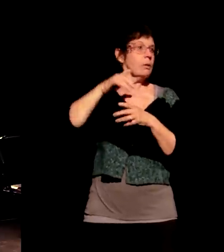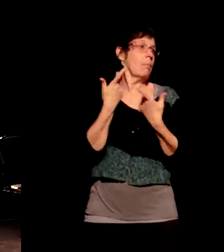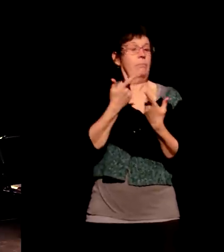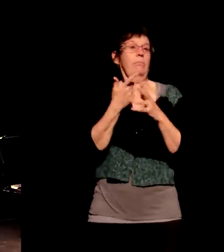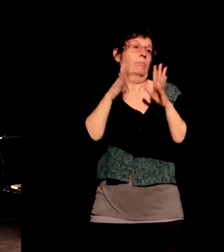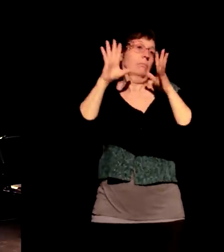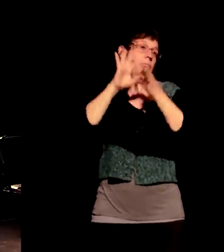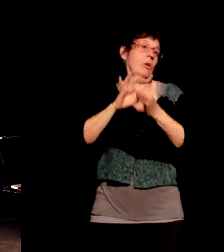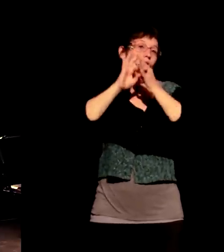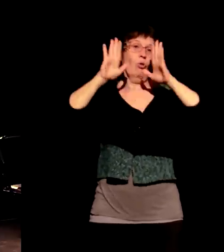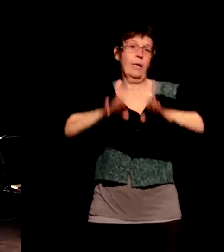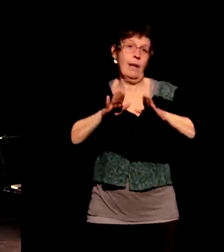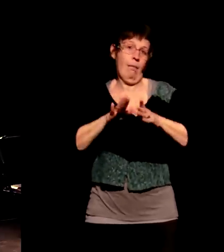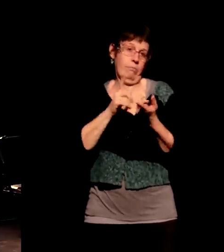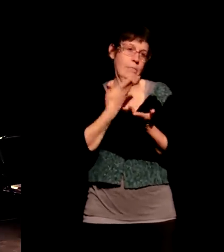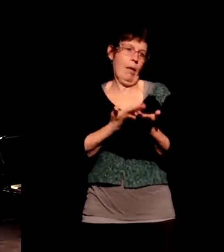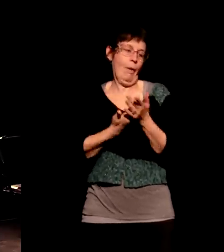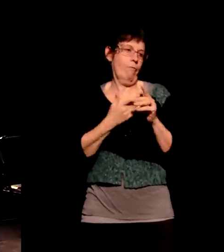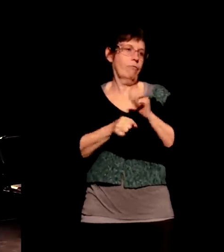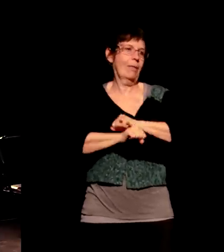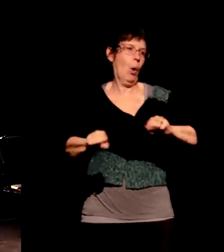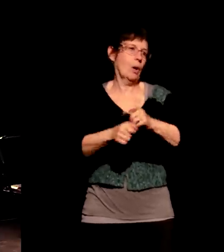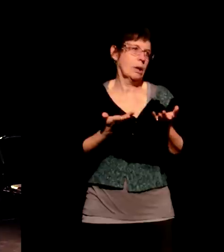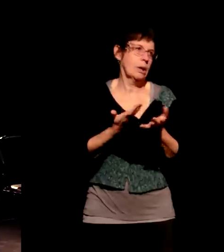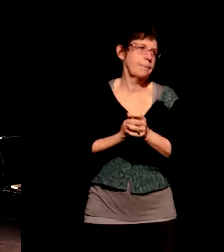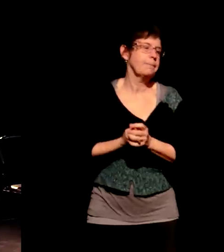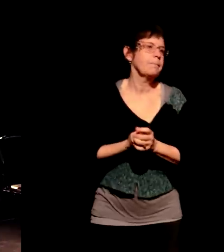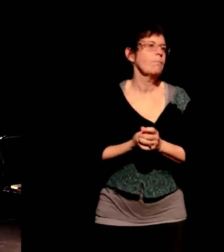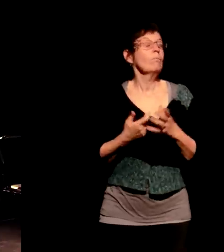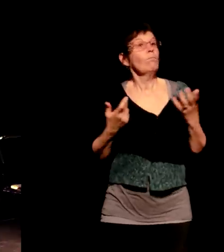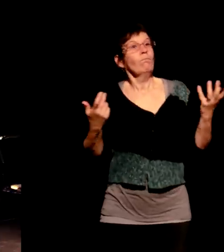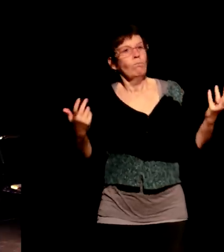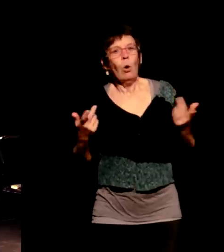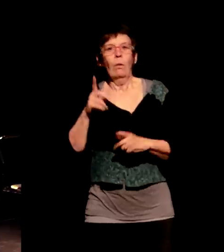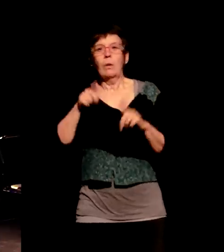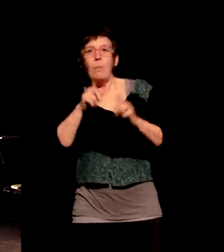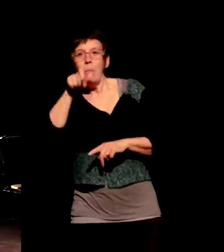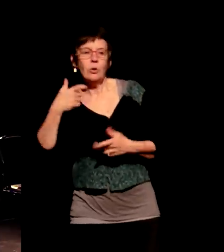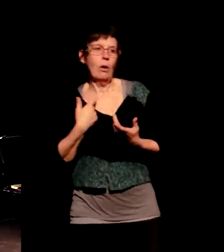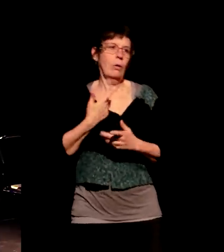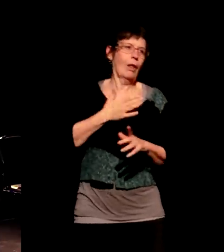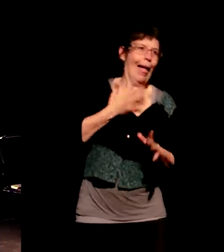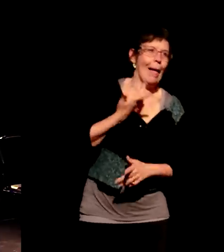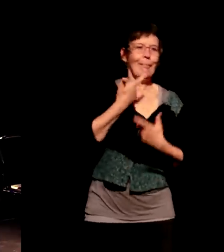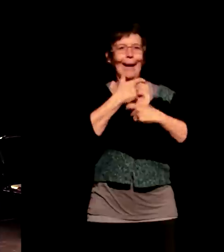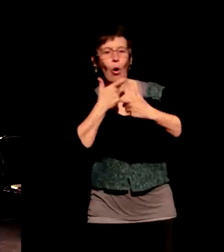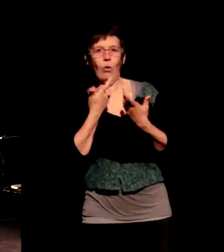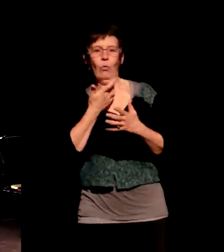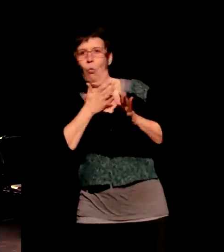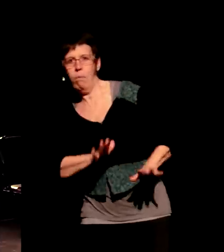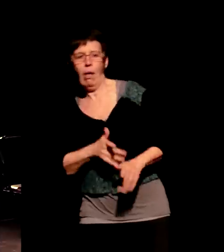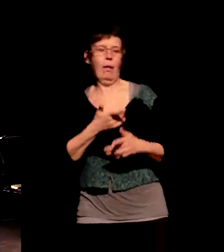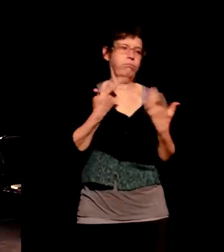voilà. En tout cas, bon, ce qu'il y a de sûr, c'est que ça a provoqué des réactions, plein de gens se sont sentis heurtés, choqués, il y a eu des manifestations, des menaces de meurtre,